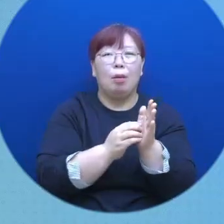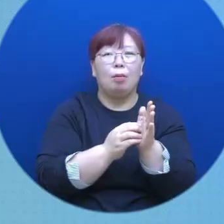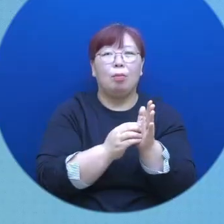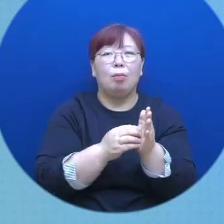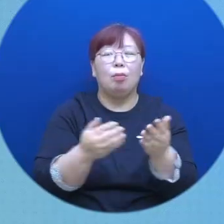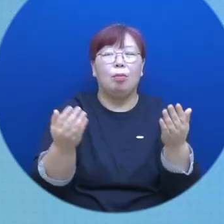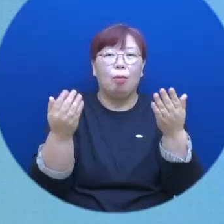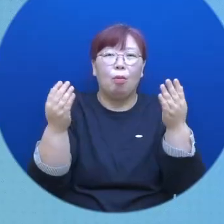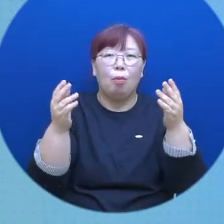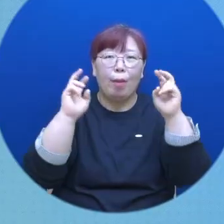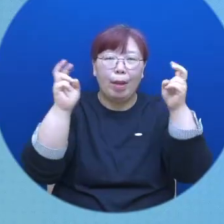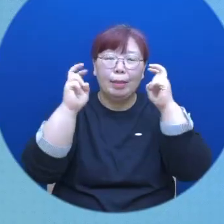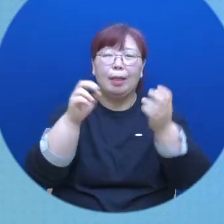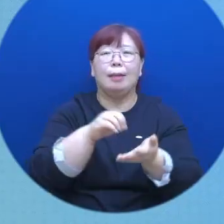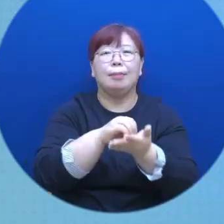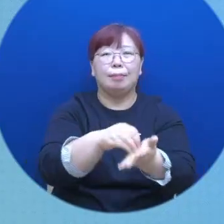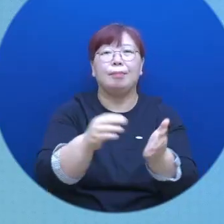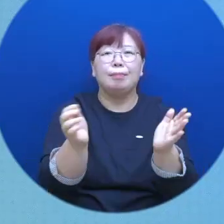고백이 뭔지 아세요?